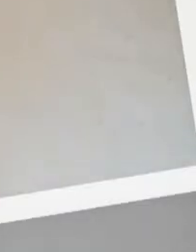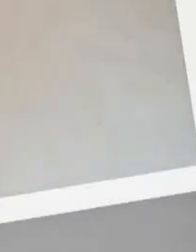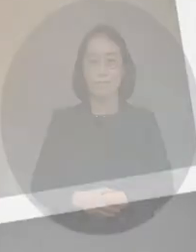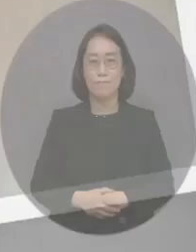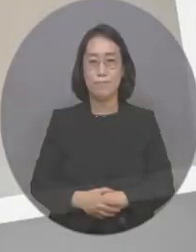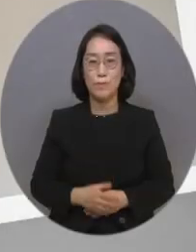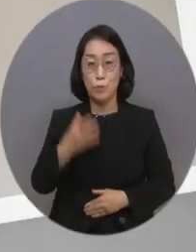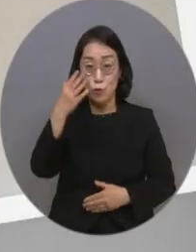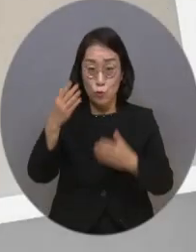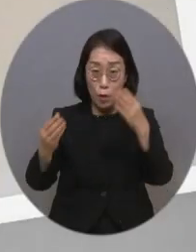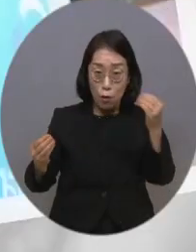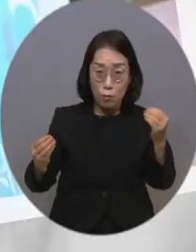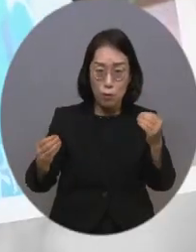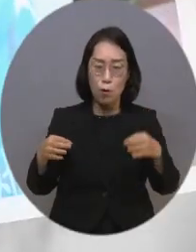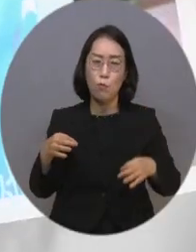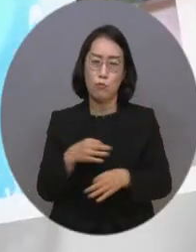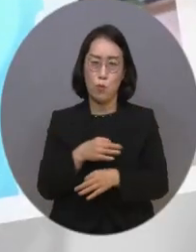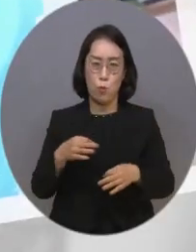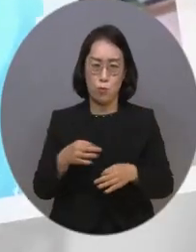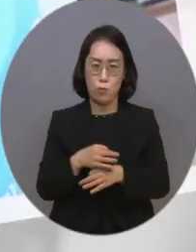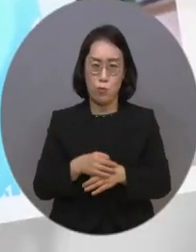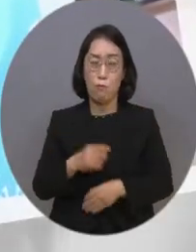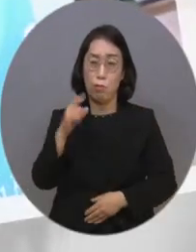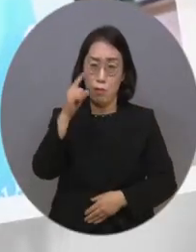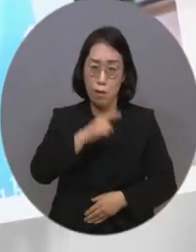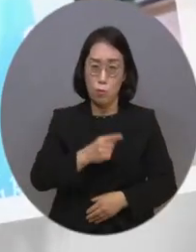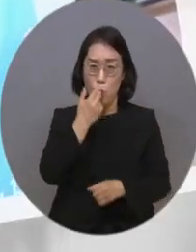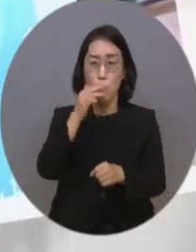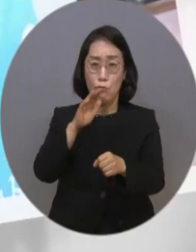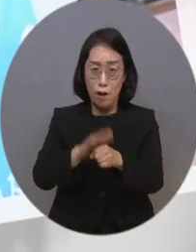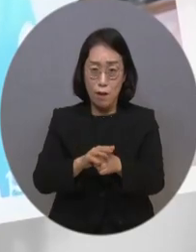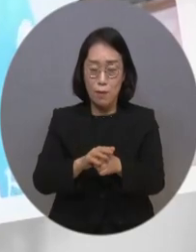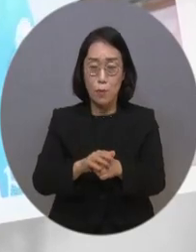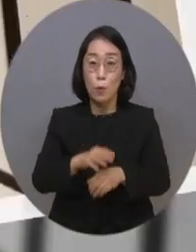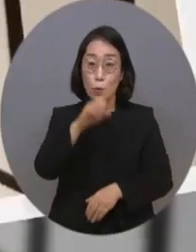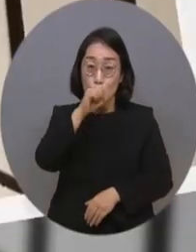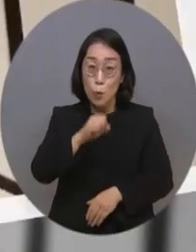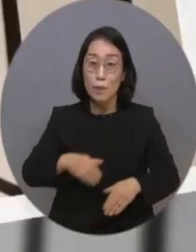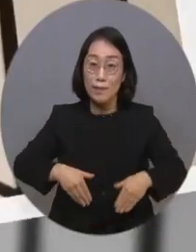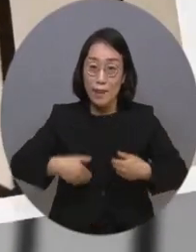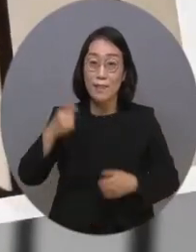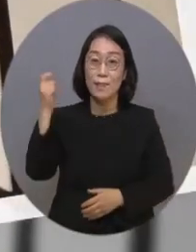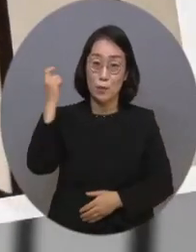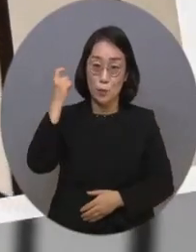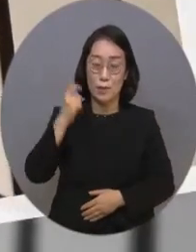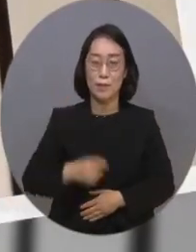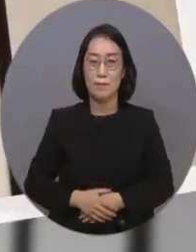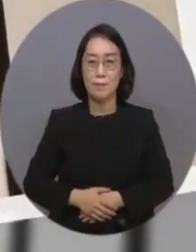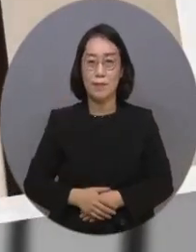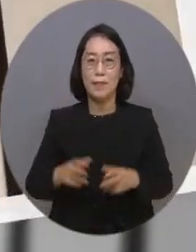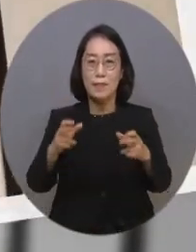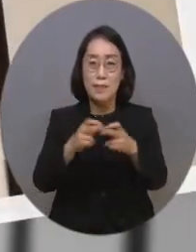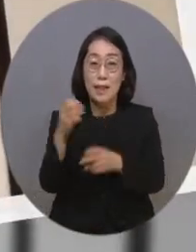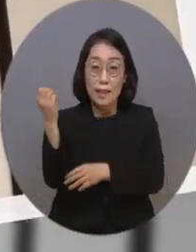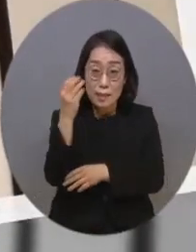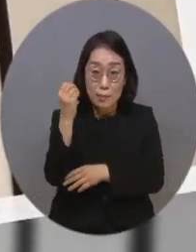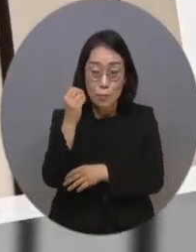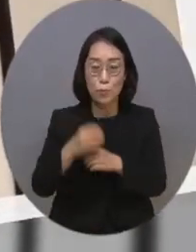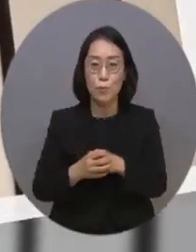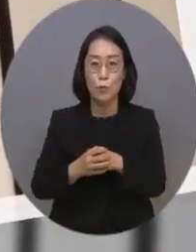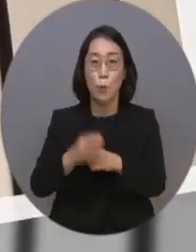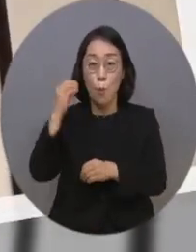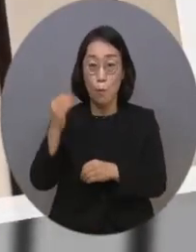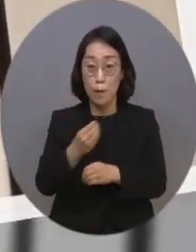우리 주변에서 일어나는 불공정한 사례부터 억울한 사연, 따뜻한 미담까지 장애인신문과